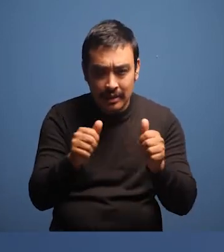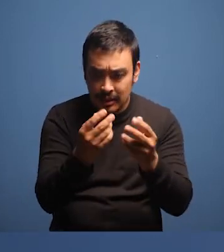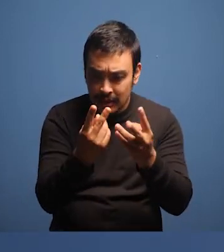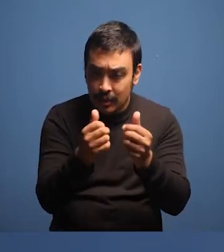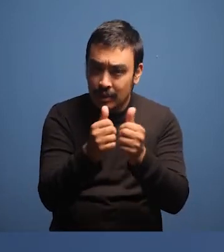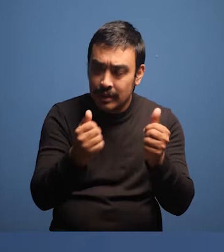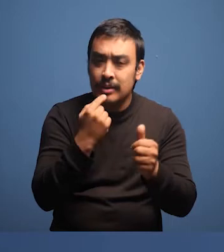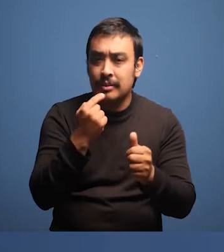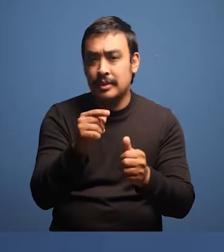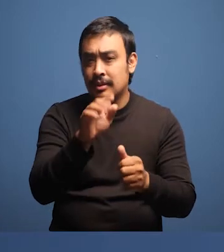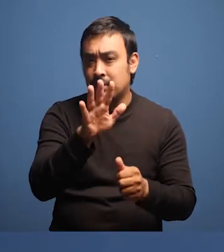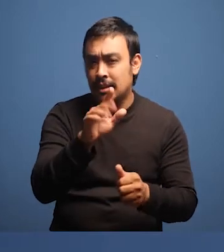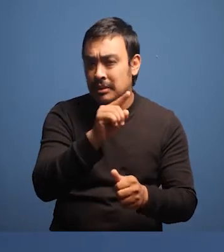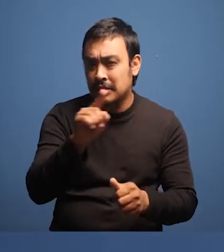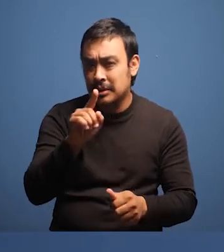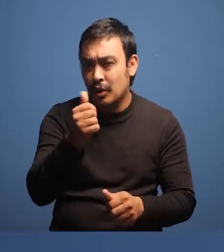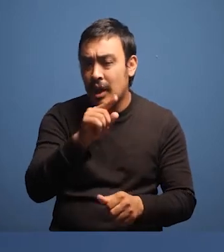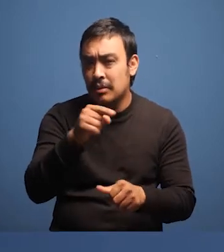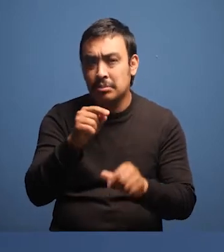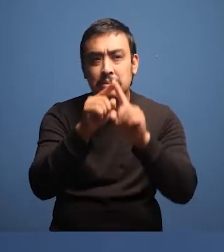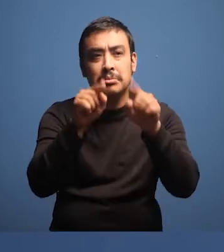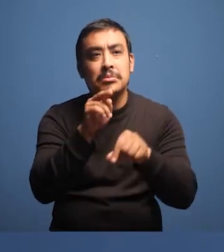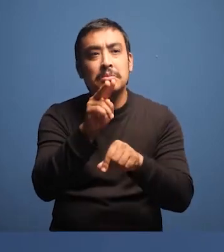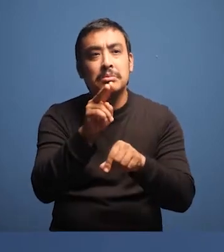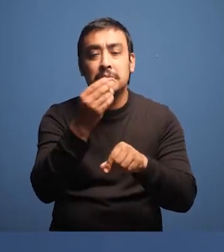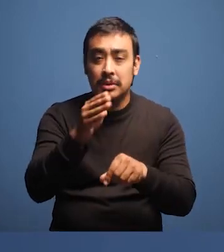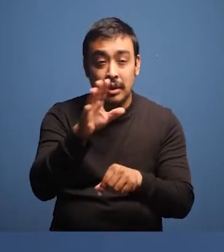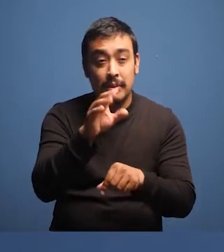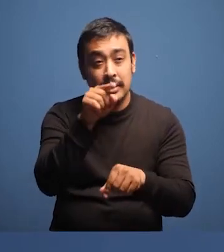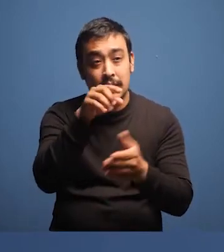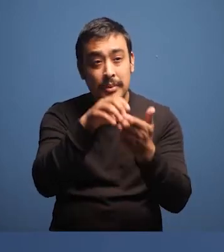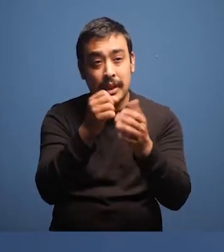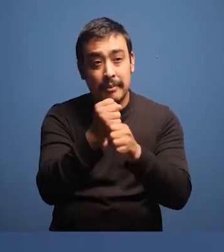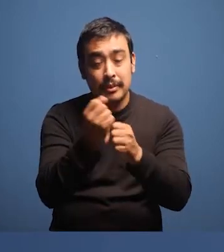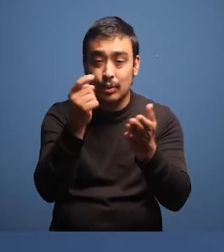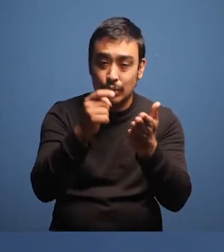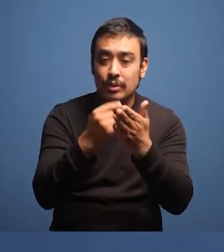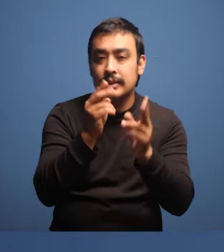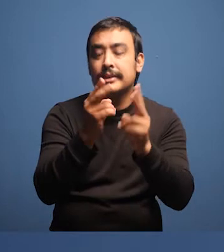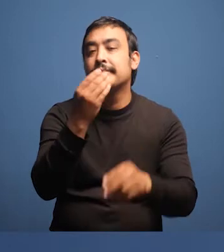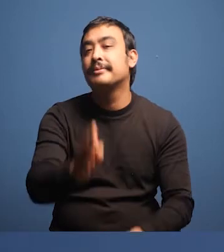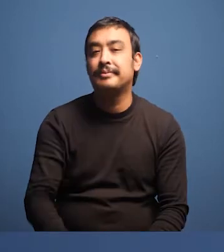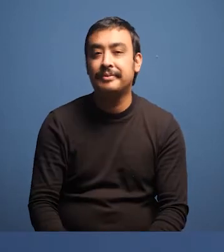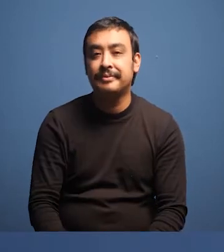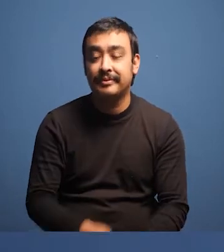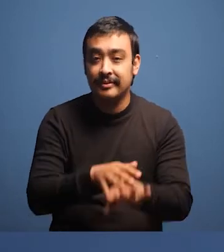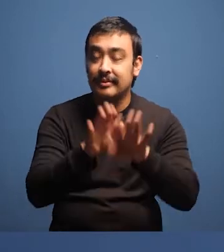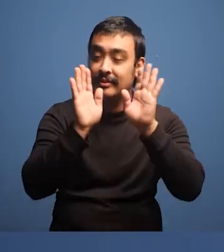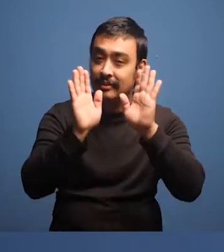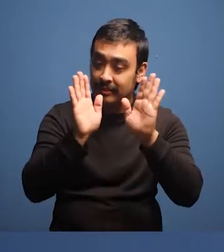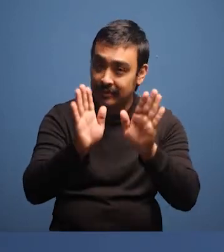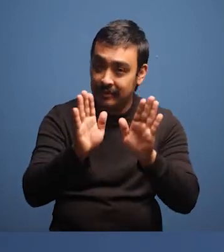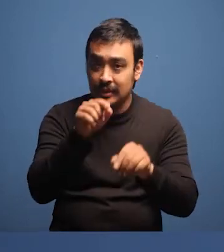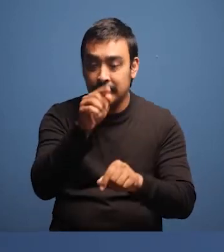चाहिँ 5 to 6 आवर्स जति चाहिँ स्क्रिनमै स्पेन्ड गर्छु होला। अब सबै त्यहीँबाट काम हुन थालेपछि त्यस्तै हुन्छ। हस्, धेरै धेरै धन्यवाद। र